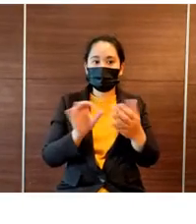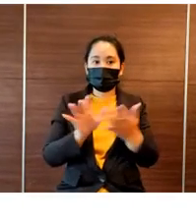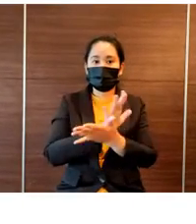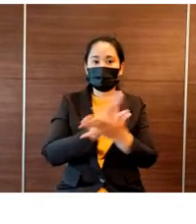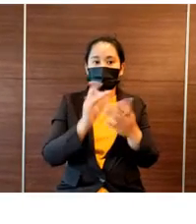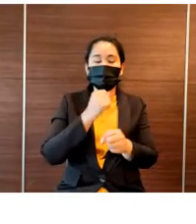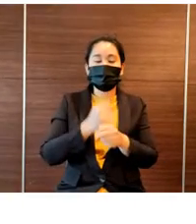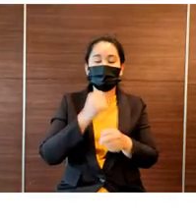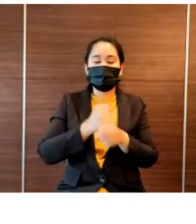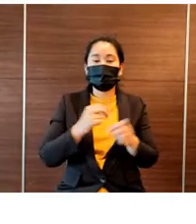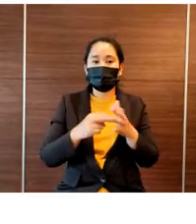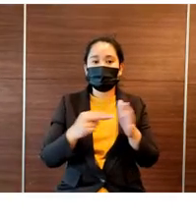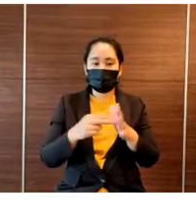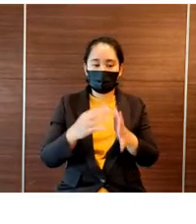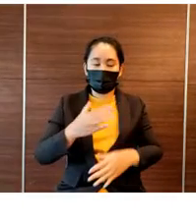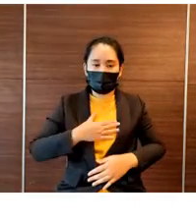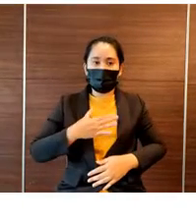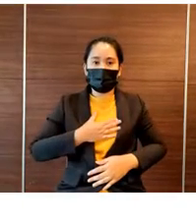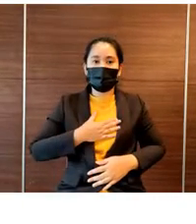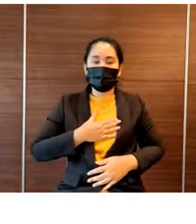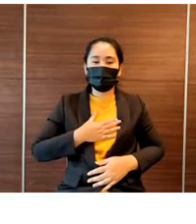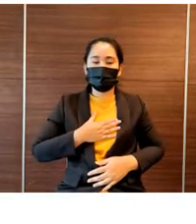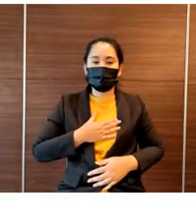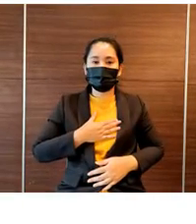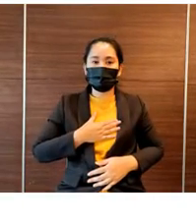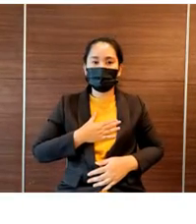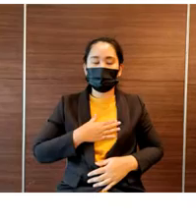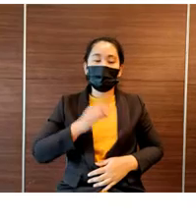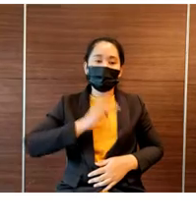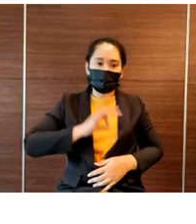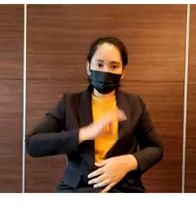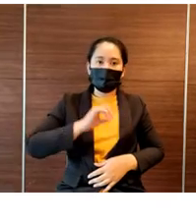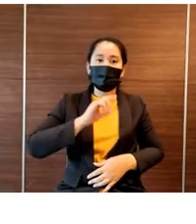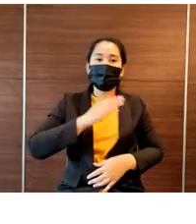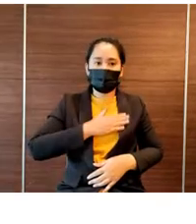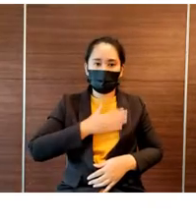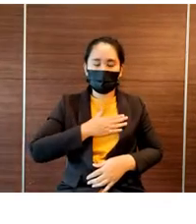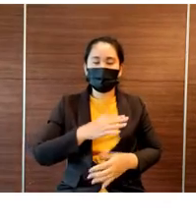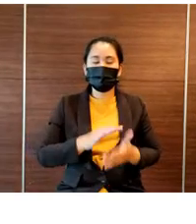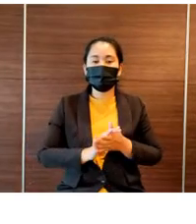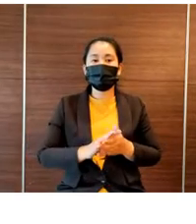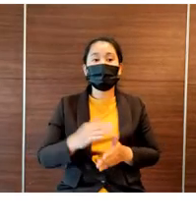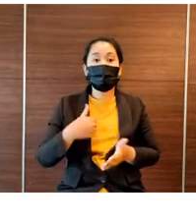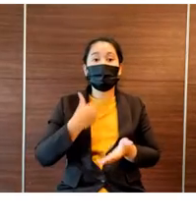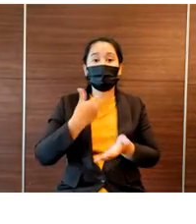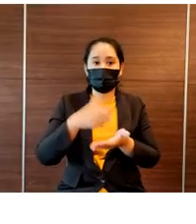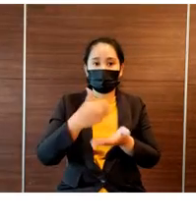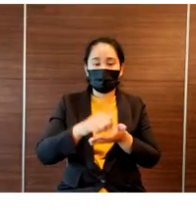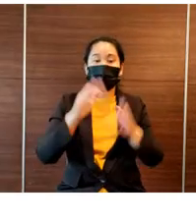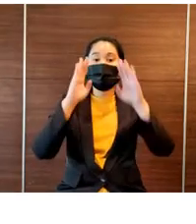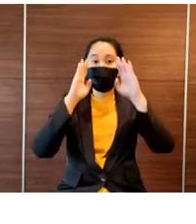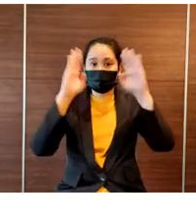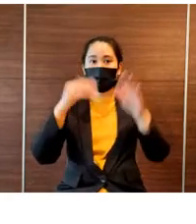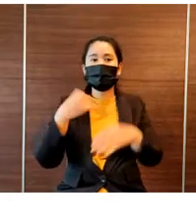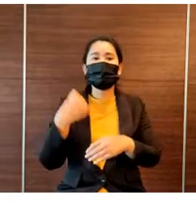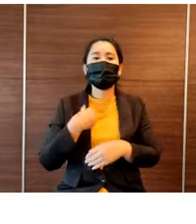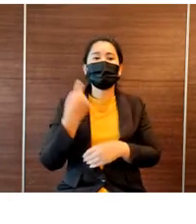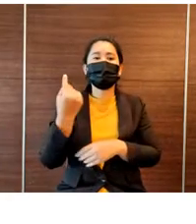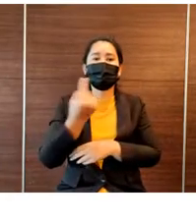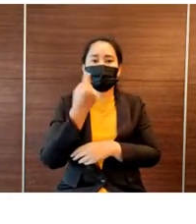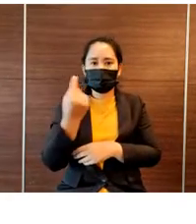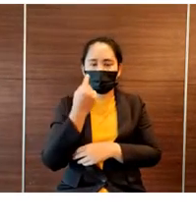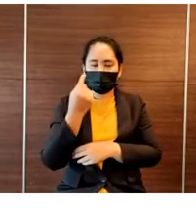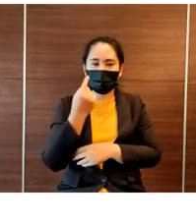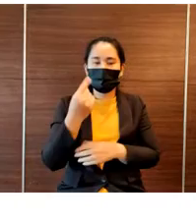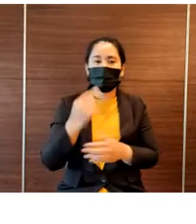ไม่ได้อยู่แค่คนอื่นมันอยู่ในใจเราที่เรียกว่าการตีตาตัวเองมีอยู่ครั้งนึงไปเที่ยวปาร์ตี้แล้วโดนตำรวจ